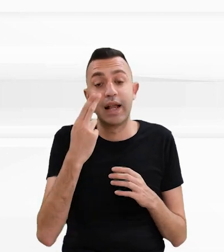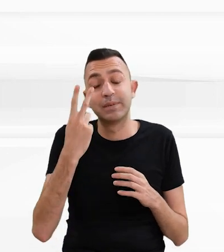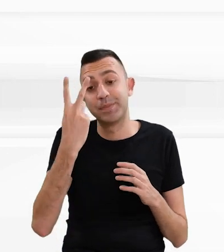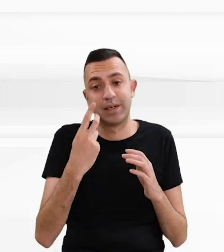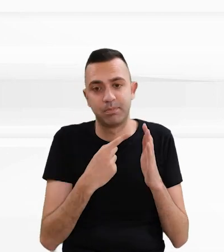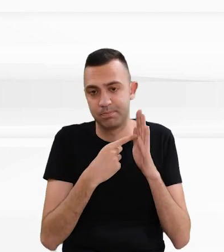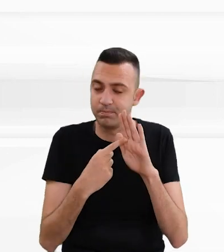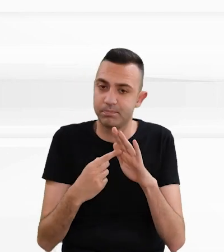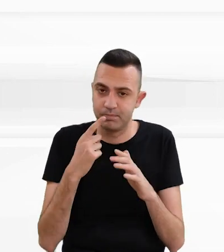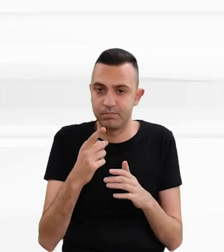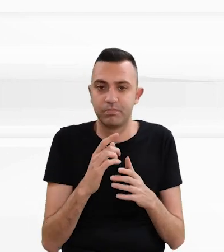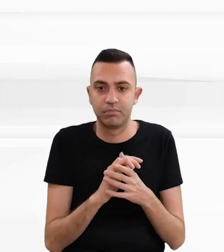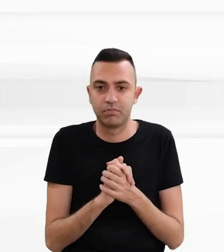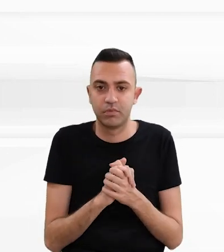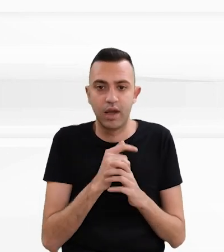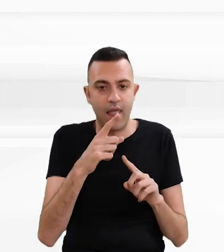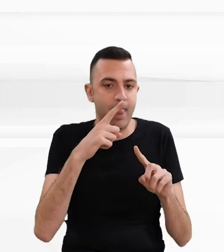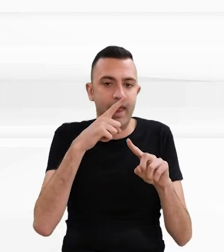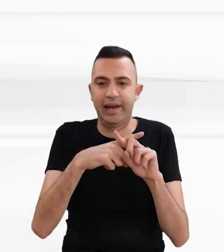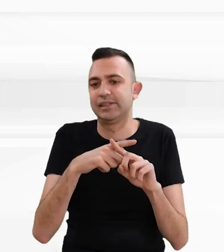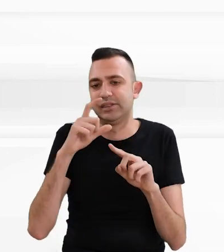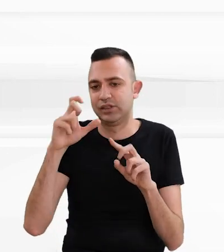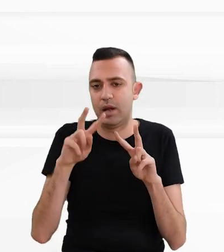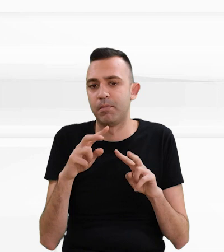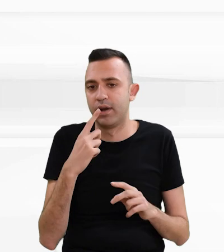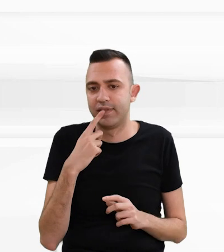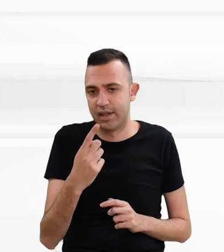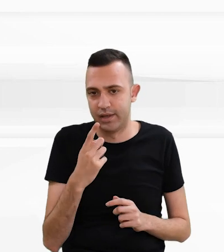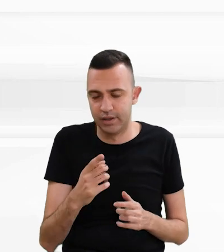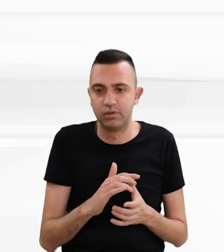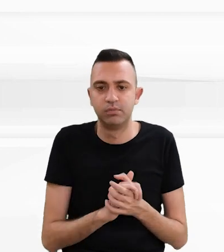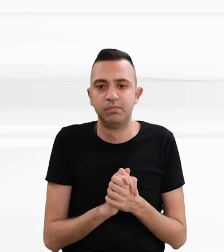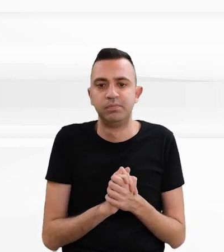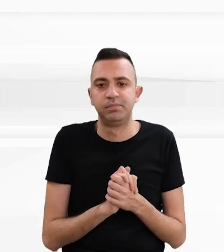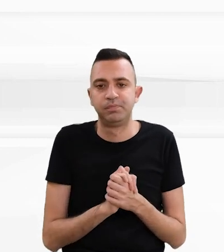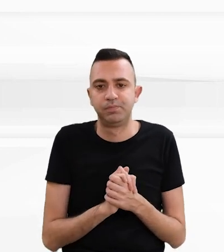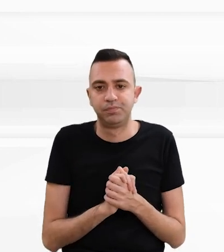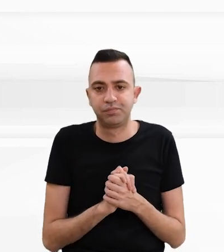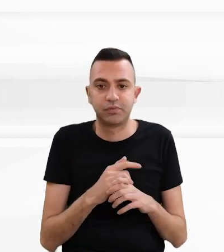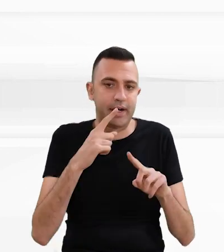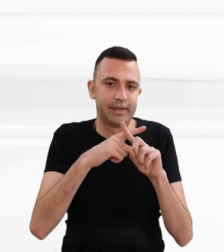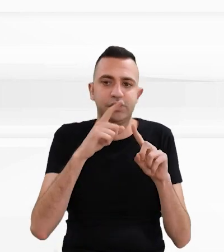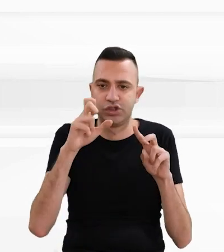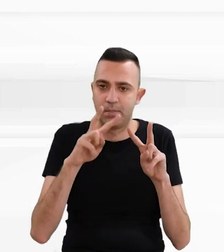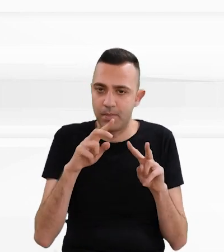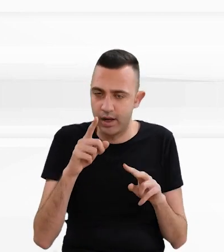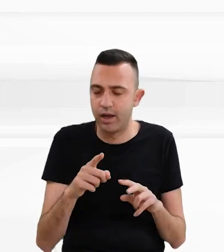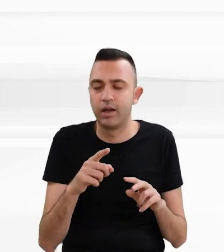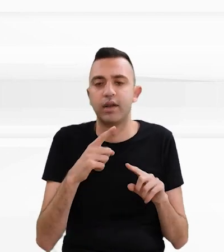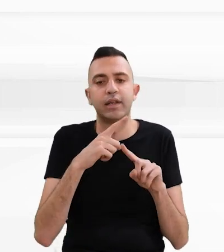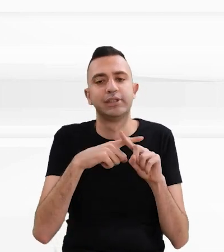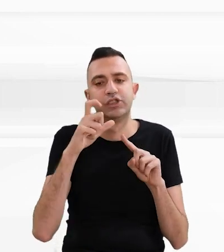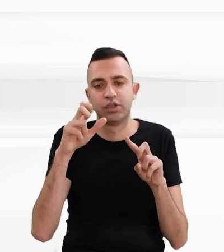bakalım şekil 2'de Buraya ilk santimetre demiştik o zaman ilk santimetre miz var ilk santimetreye